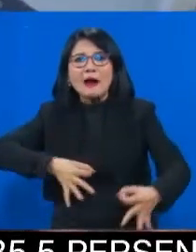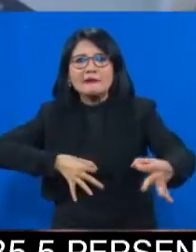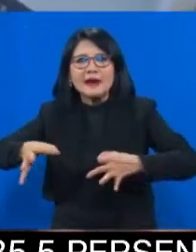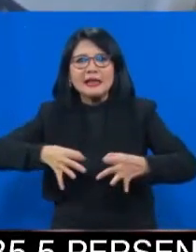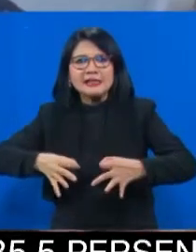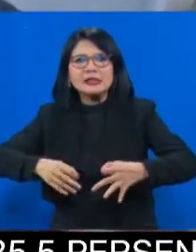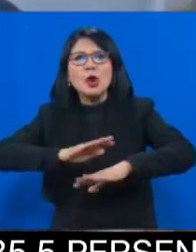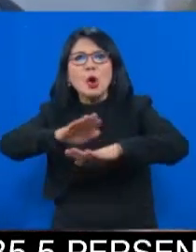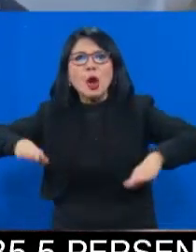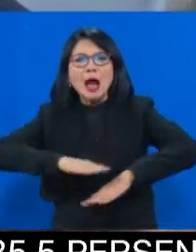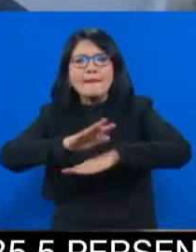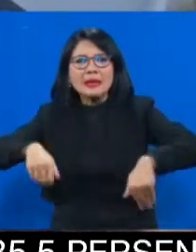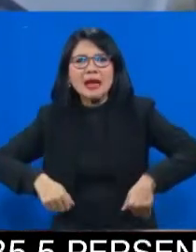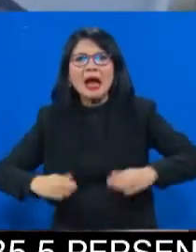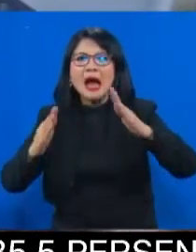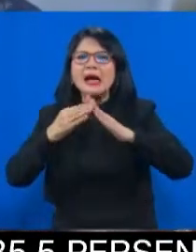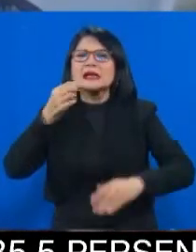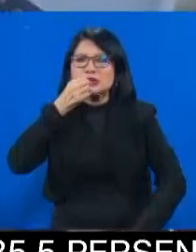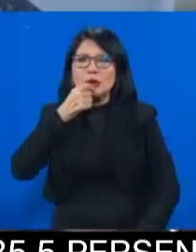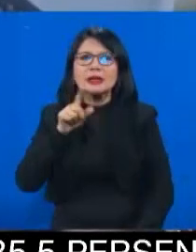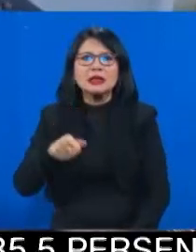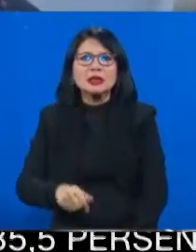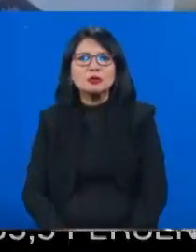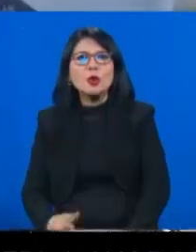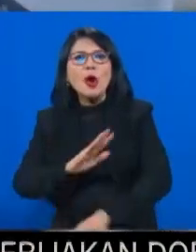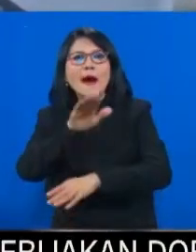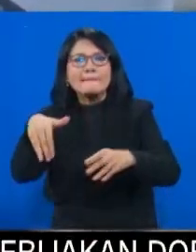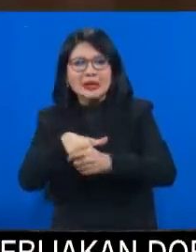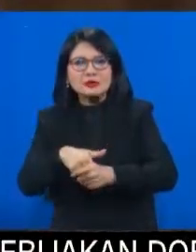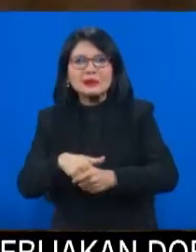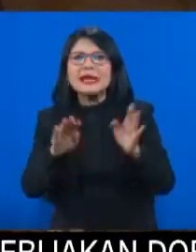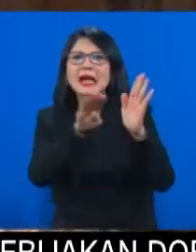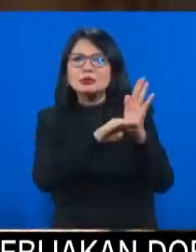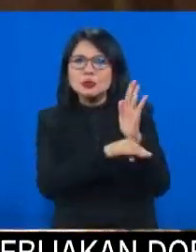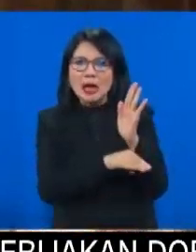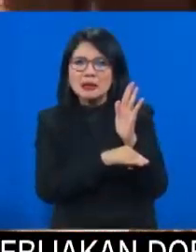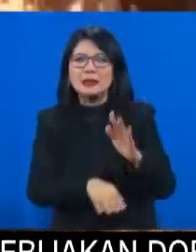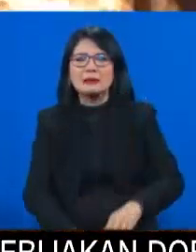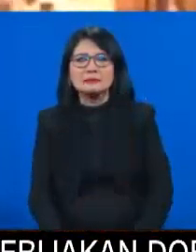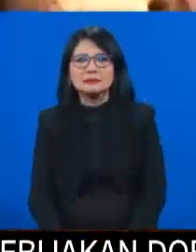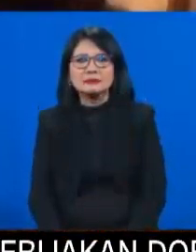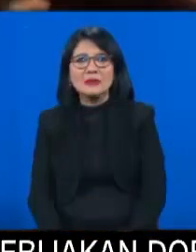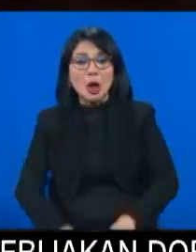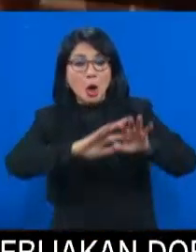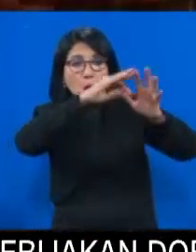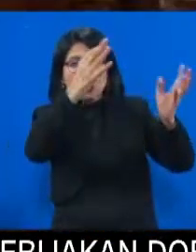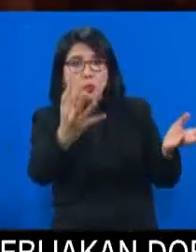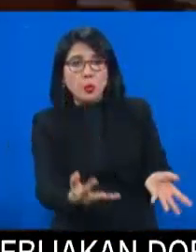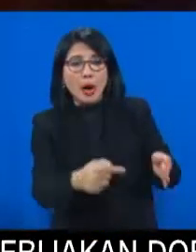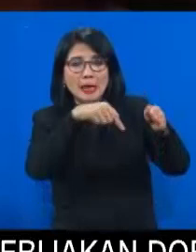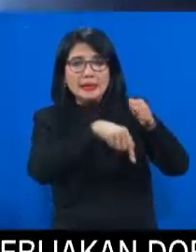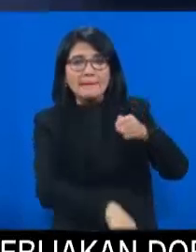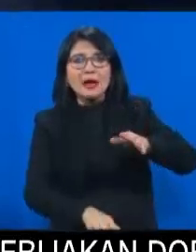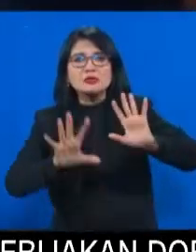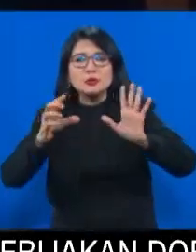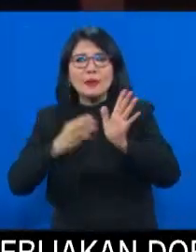kolam renang, restoran, dan sebagainya, itu sudah masuk di dalam TDUP. Gua dengan kedalaman 10 meter dan luas